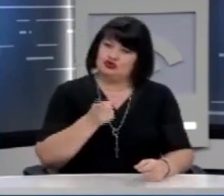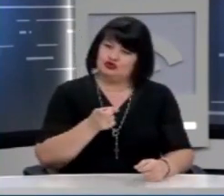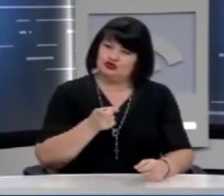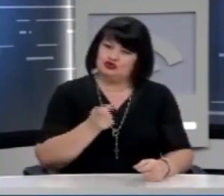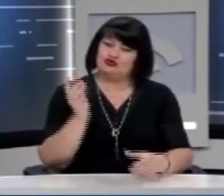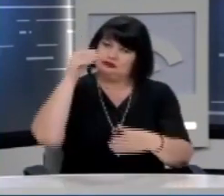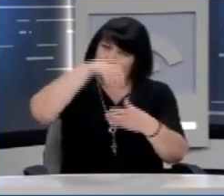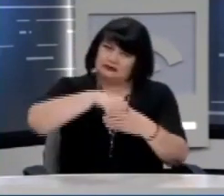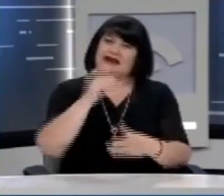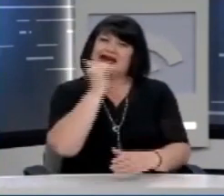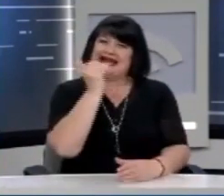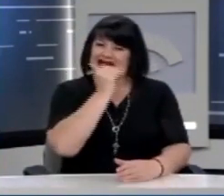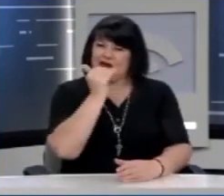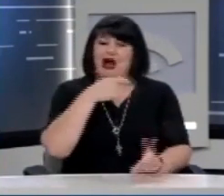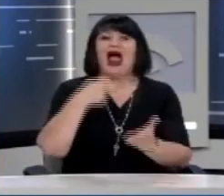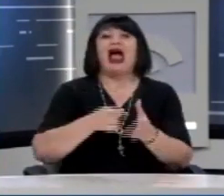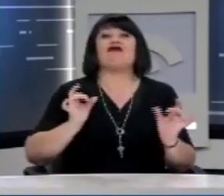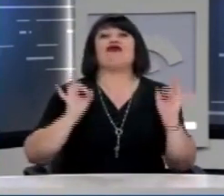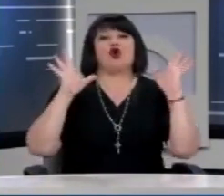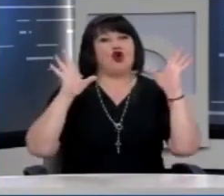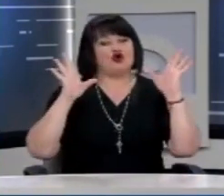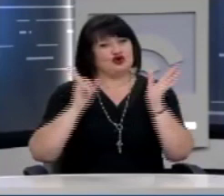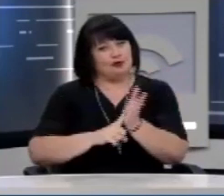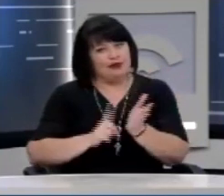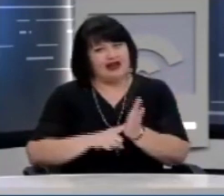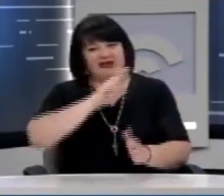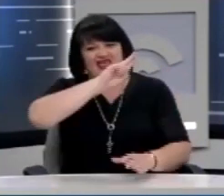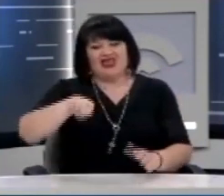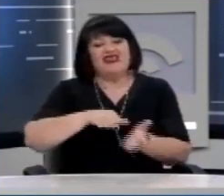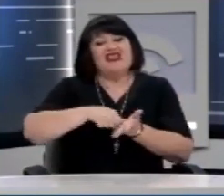η επανένταξή τους άμεσα στο αφορολόγητο όριο, η